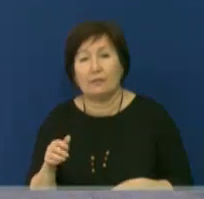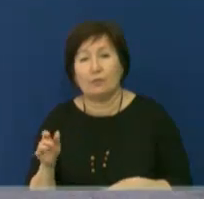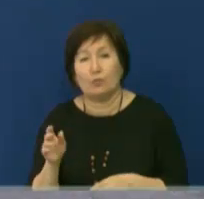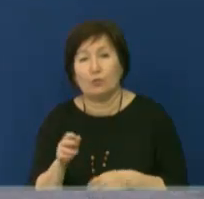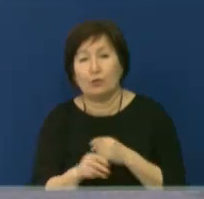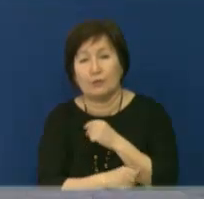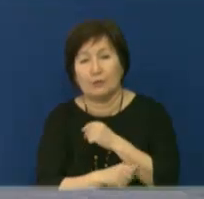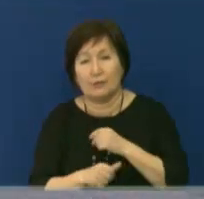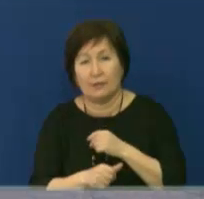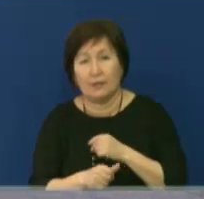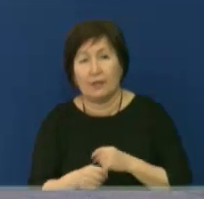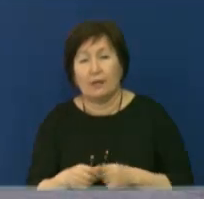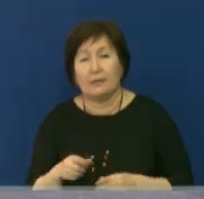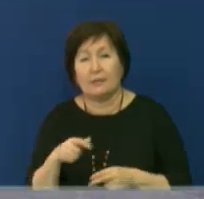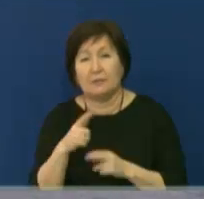ғимарат салынарда 17 ағаш